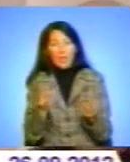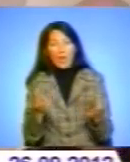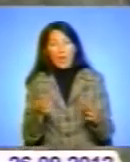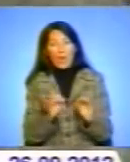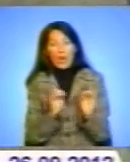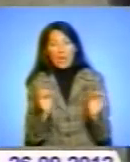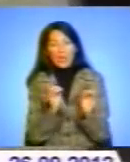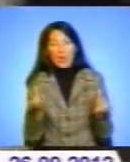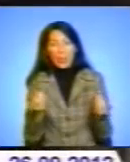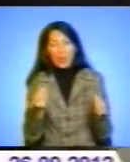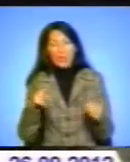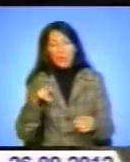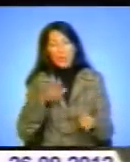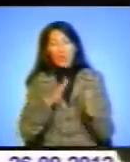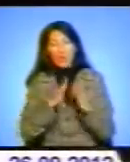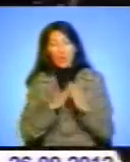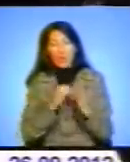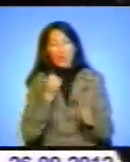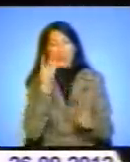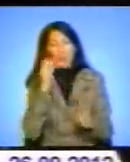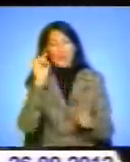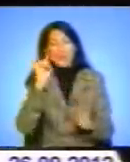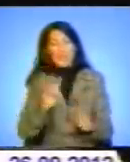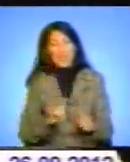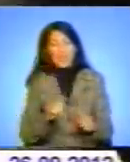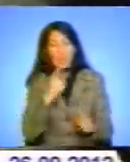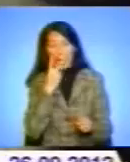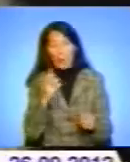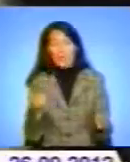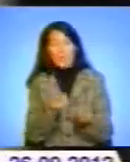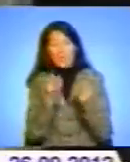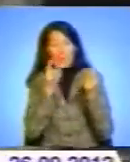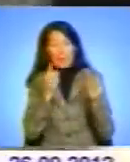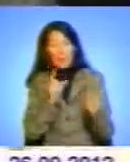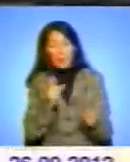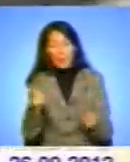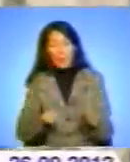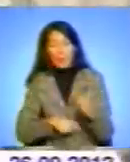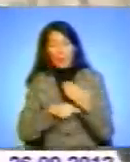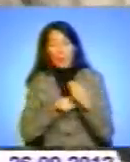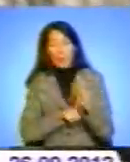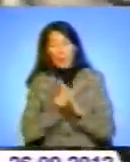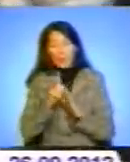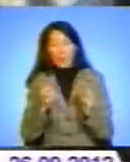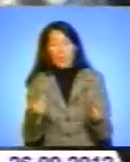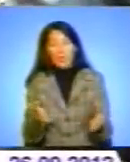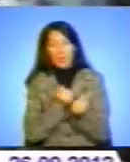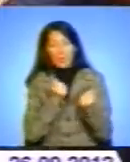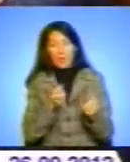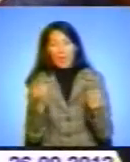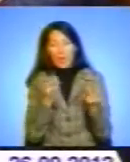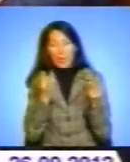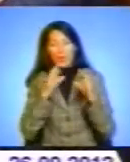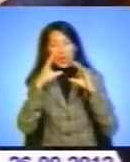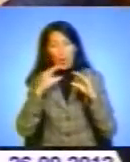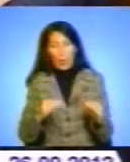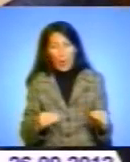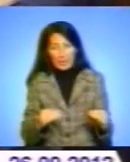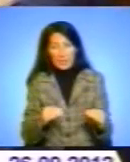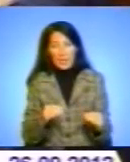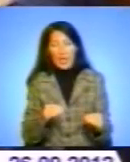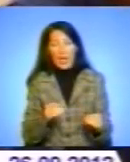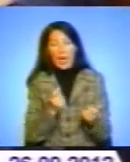додому. Коли з вікна сільської хати заклубився дим, забили тривогу люди. Пожежу місцеві рятувальники швидко ліквідували, а односельцям